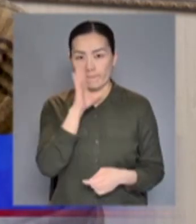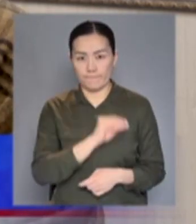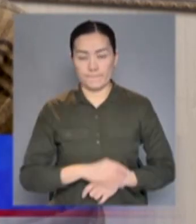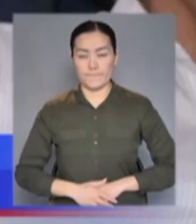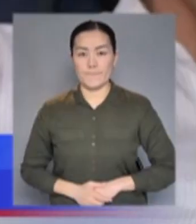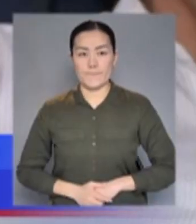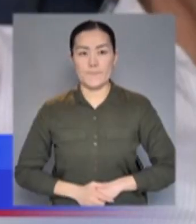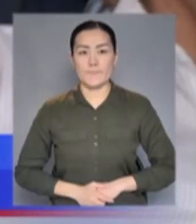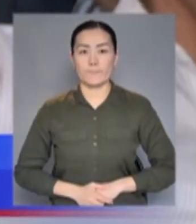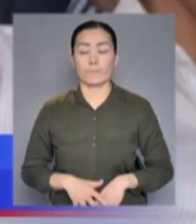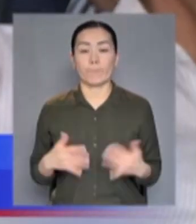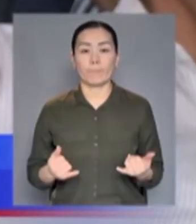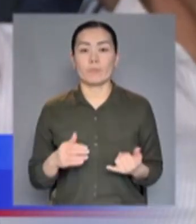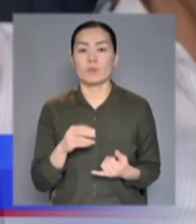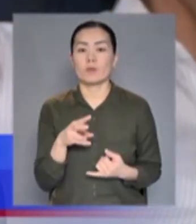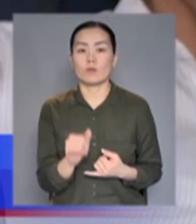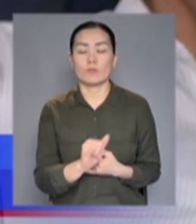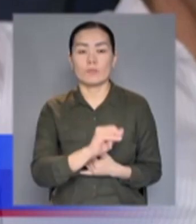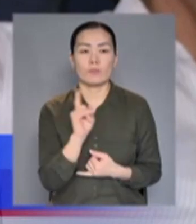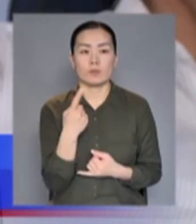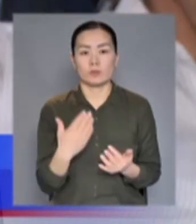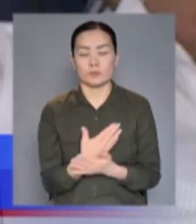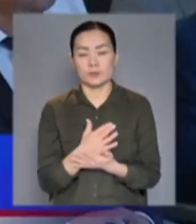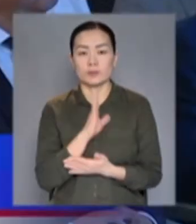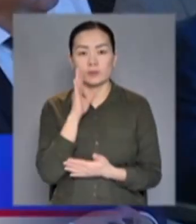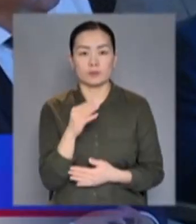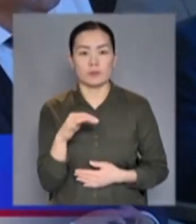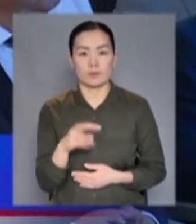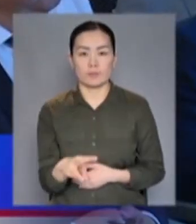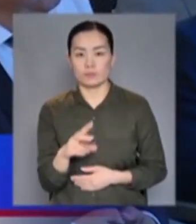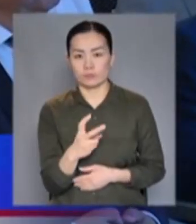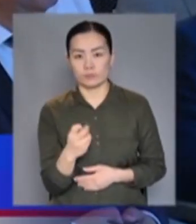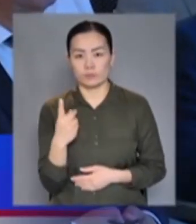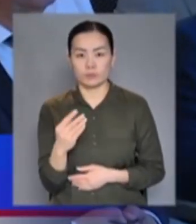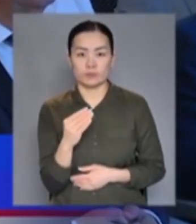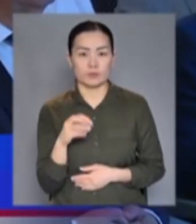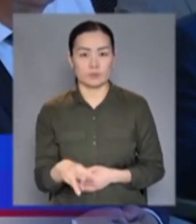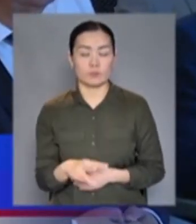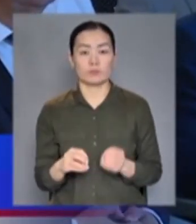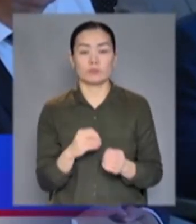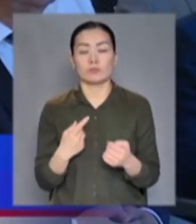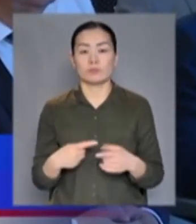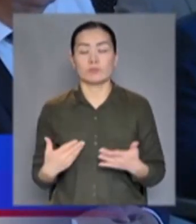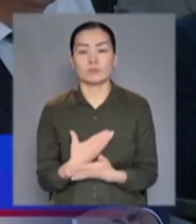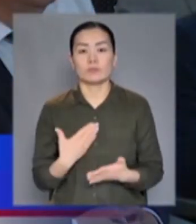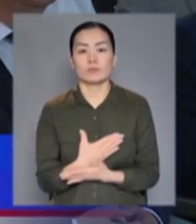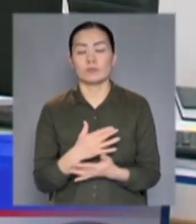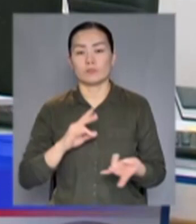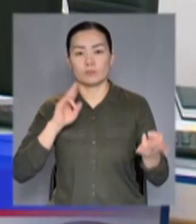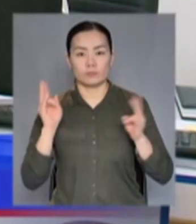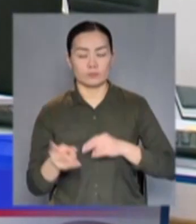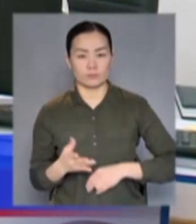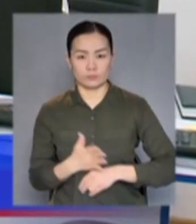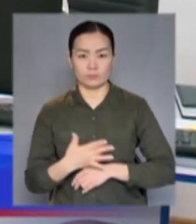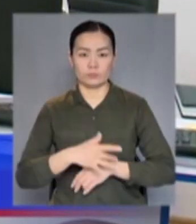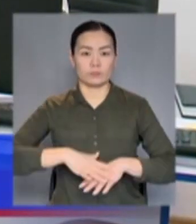жеткізуге тырысады. Бүгінде Атырау радиосынан бір дерек, таңғы тайм, эфирде 102 FM сынды 10-ға жуық хабар әуе толқынына таратылуда.